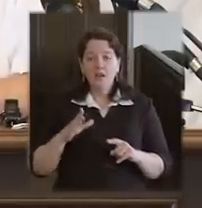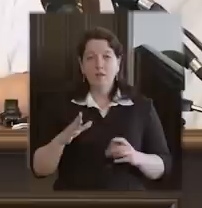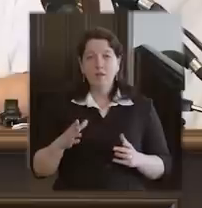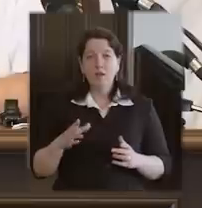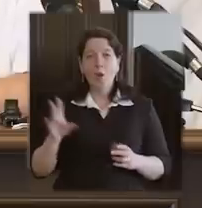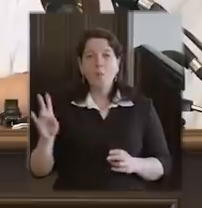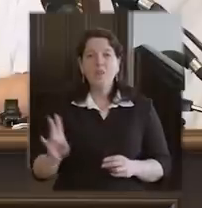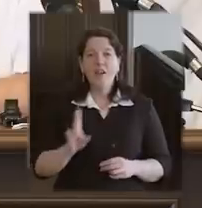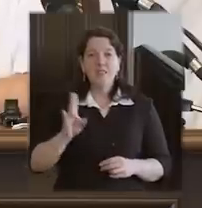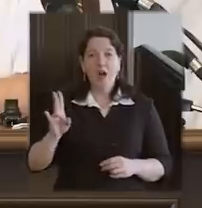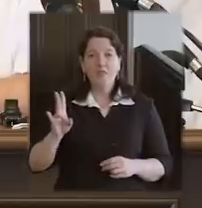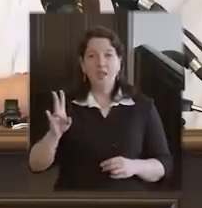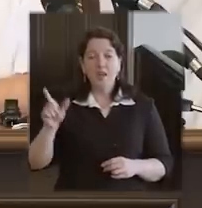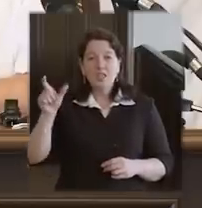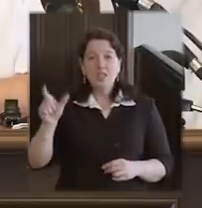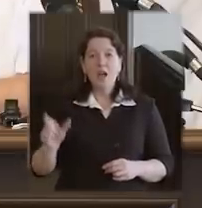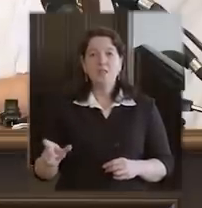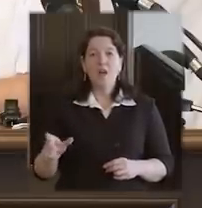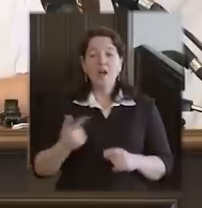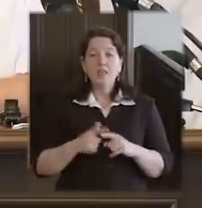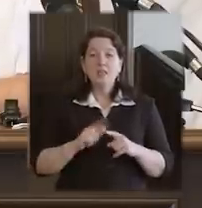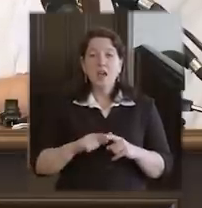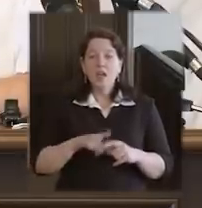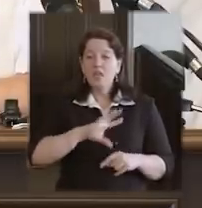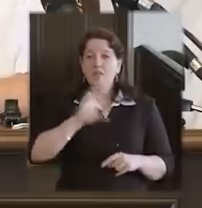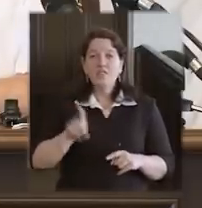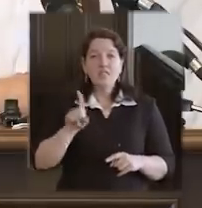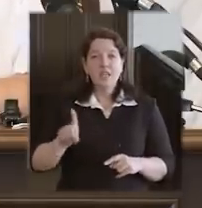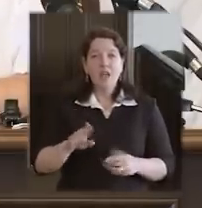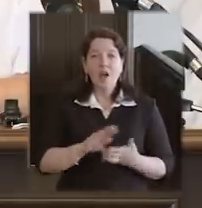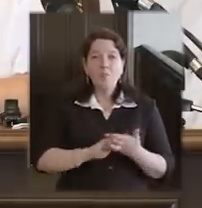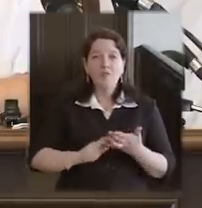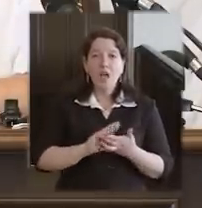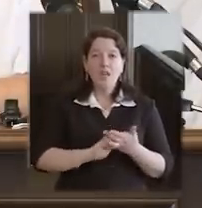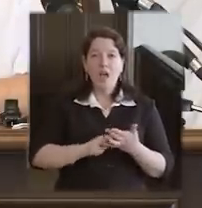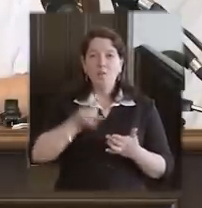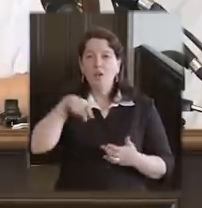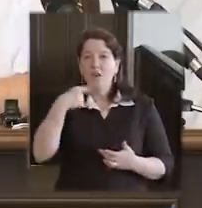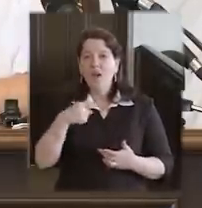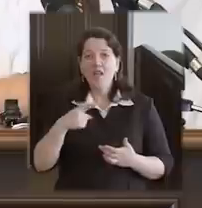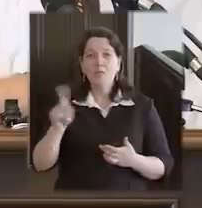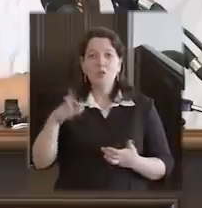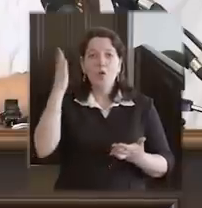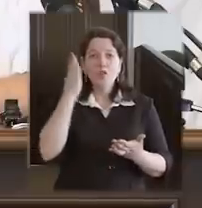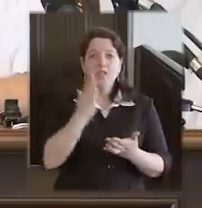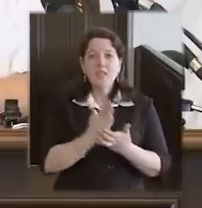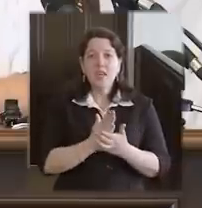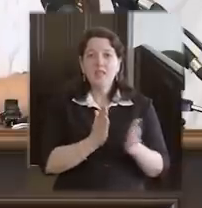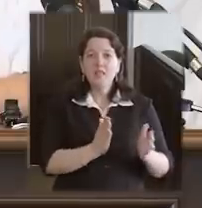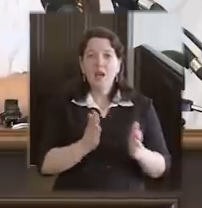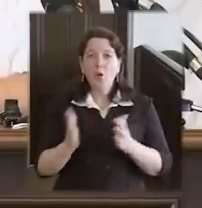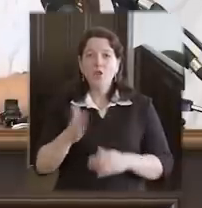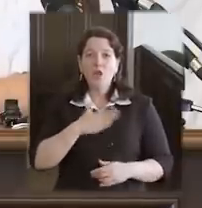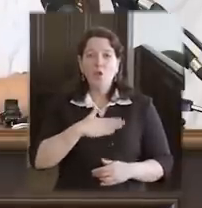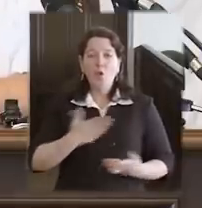лица, естественно, православного христианства. Изо всей силы повторяет и говорит, есть законы духовной